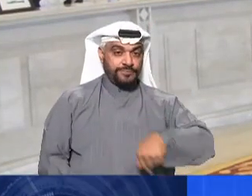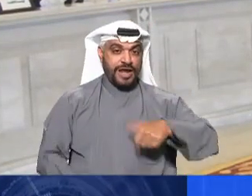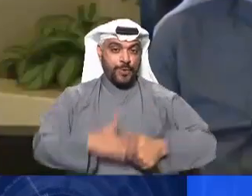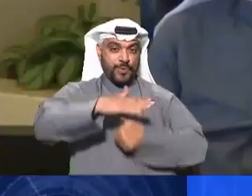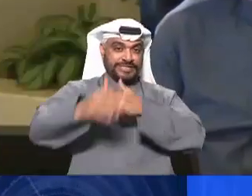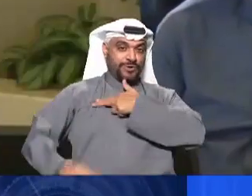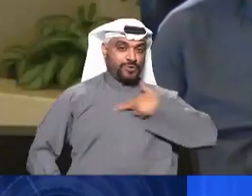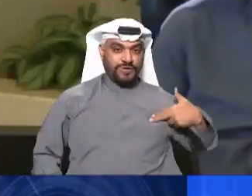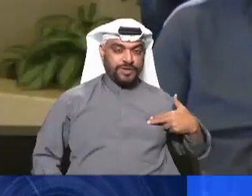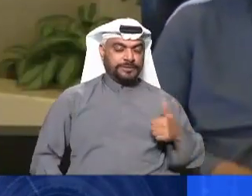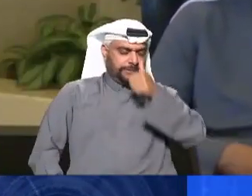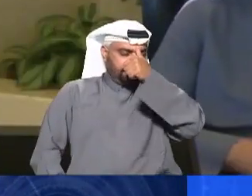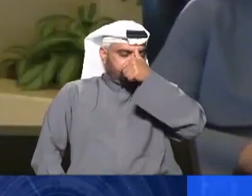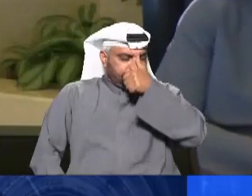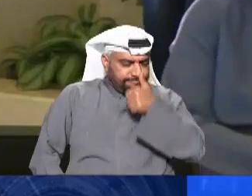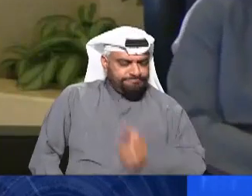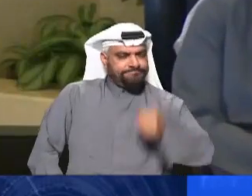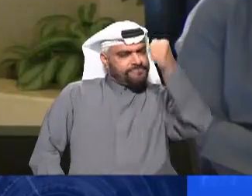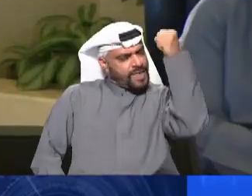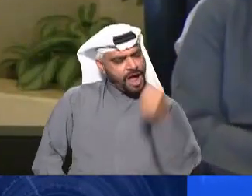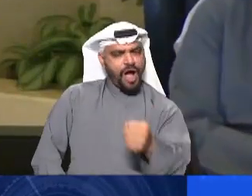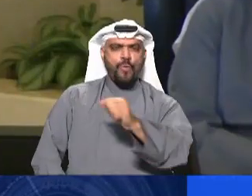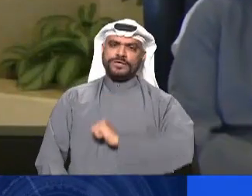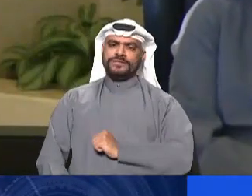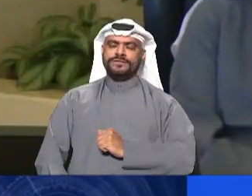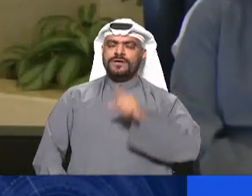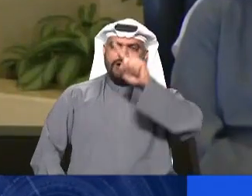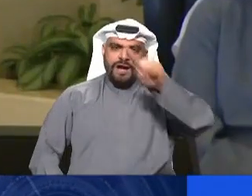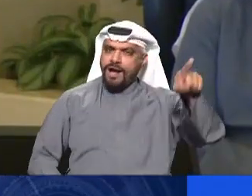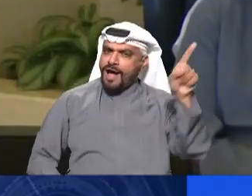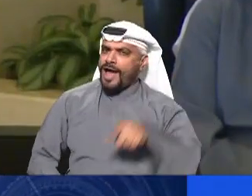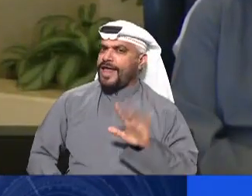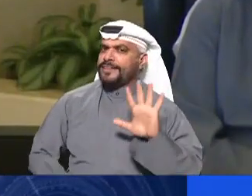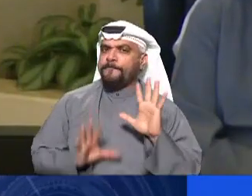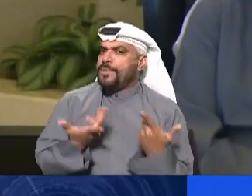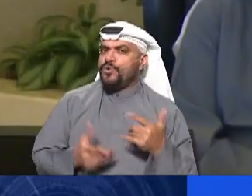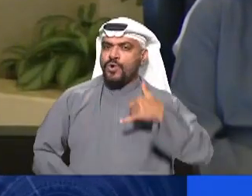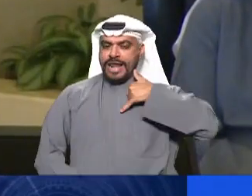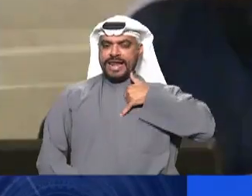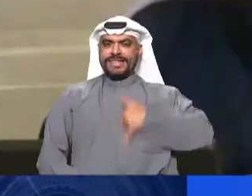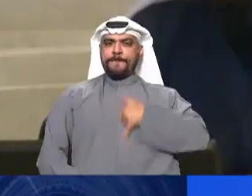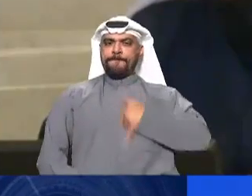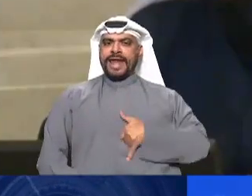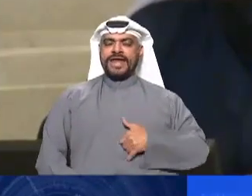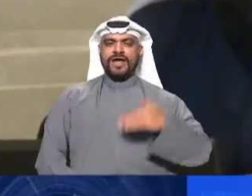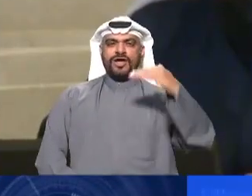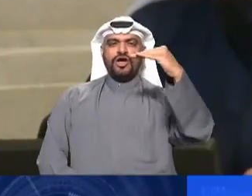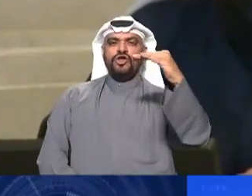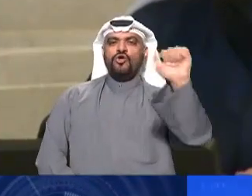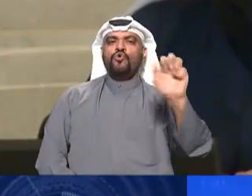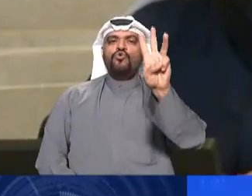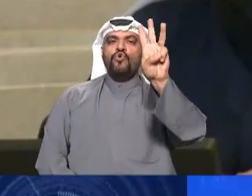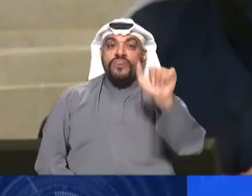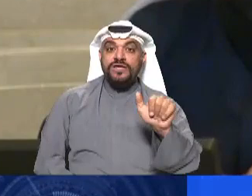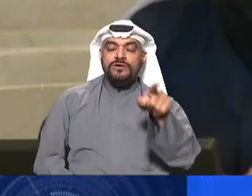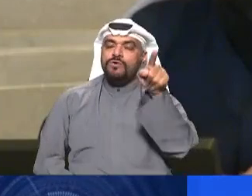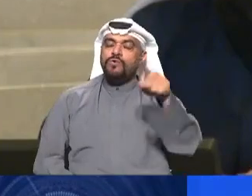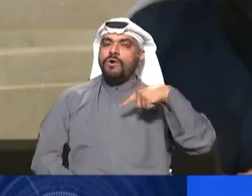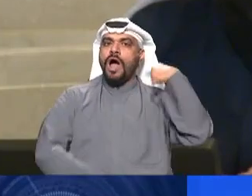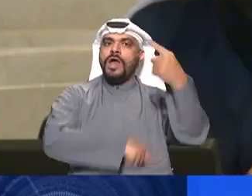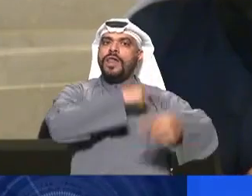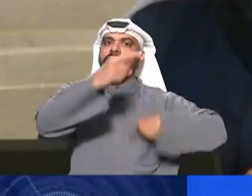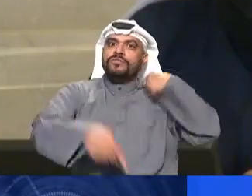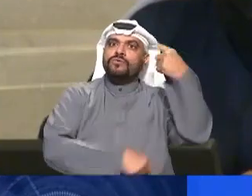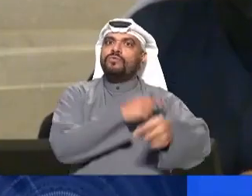الوزراء عن إدانته واستنكاره الشديدين لإطلاق الميليشيا الحوثية طائرة مسيرة على ميناء رأس تنورة ومرافق